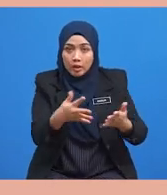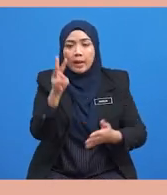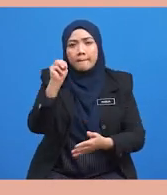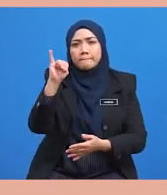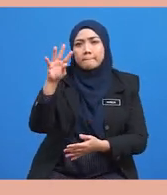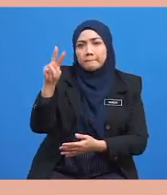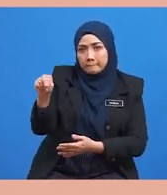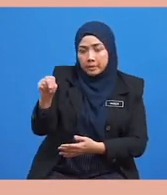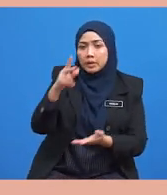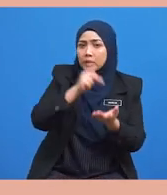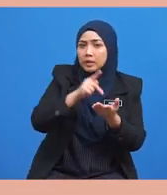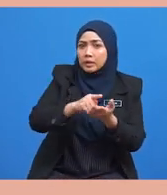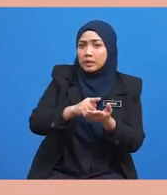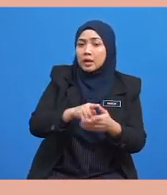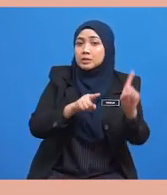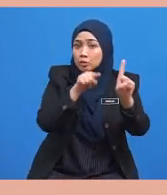yang dihitung ialah